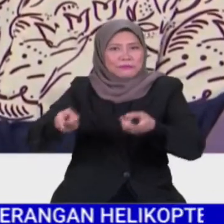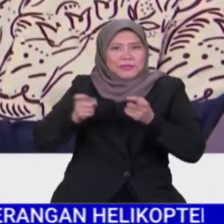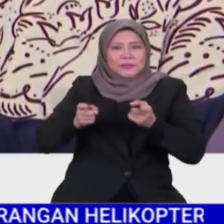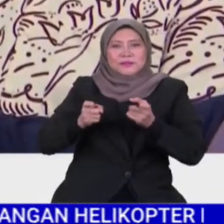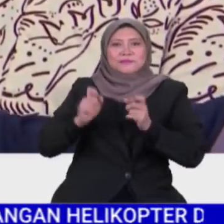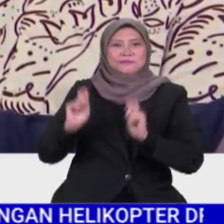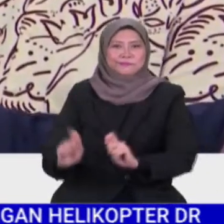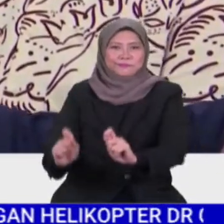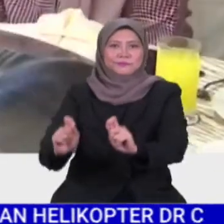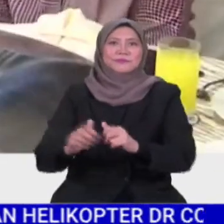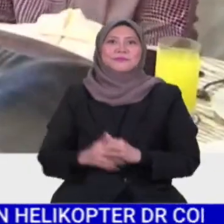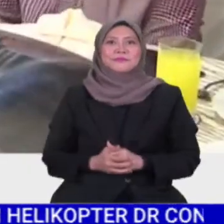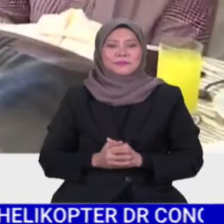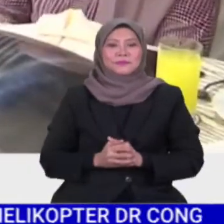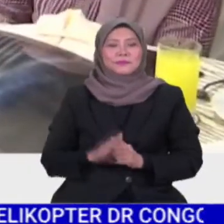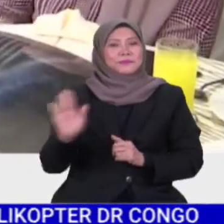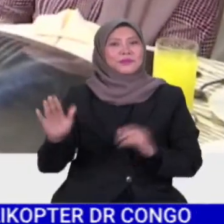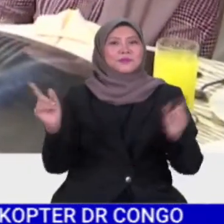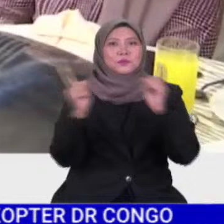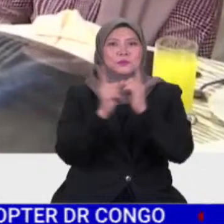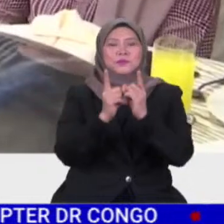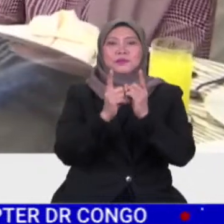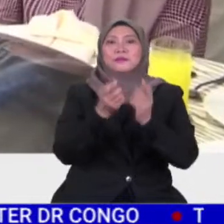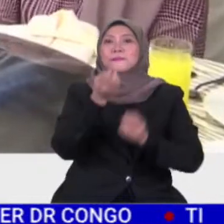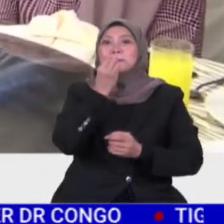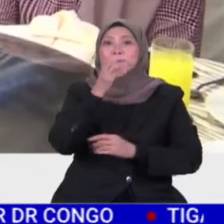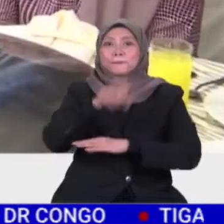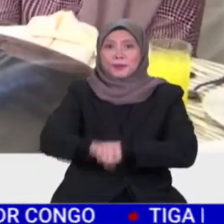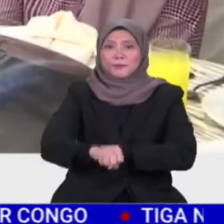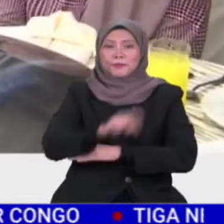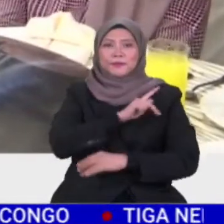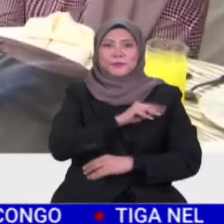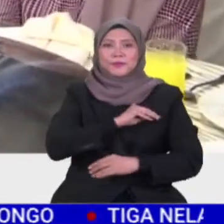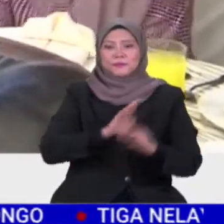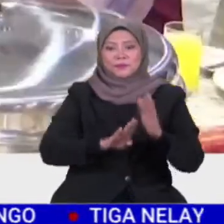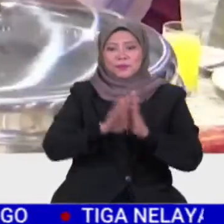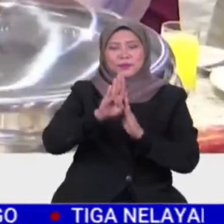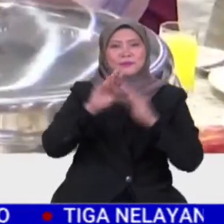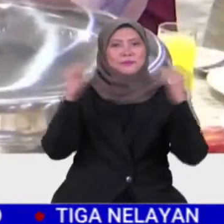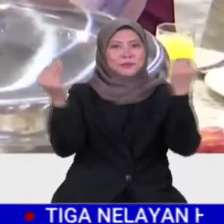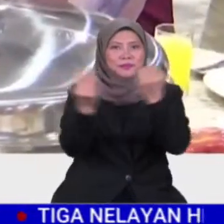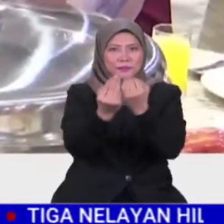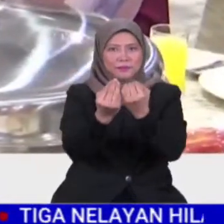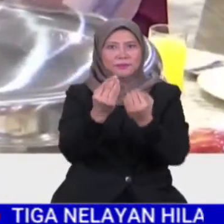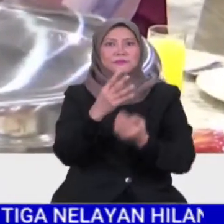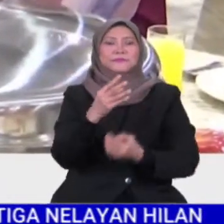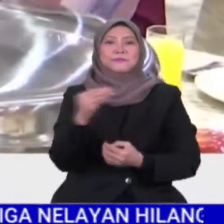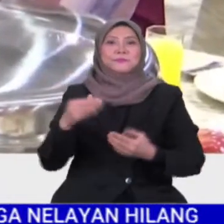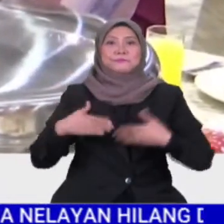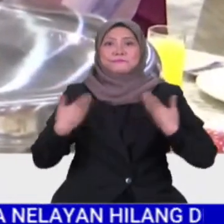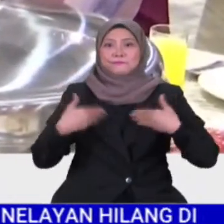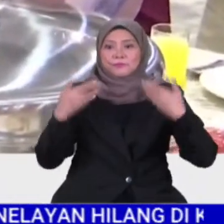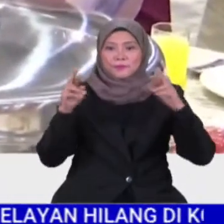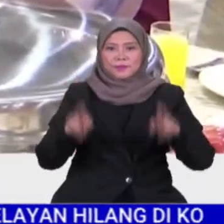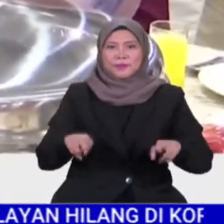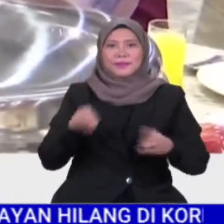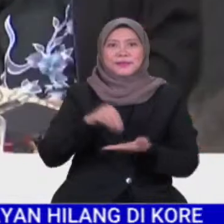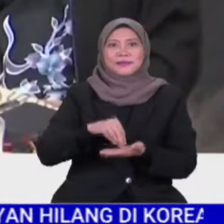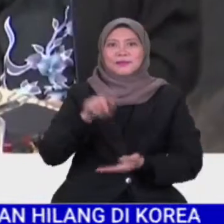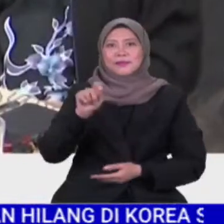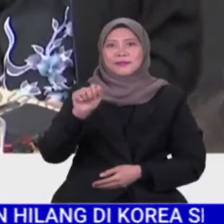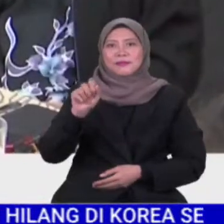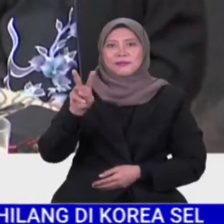segera. Beliau ditemui ketika Majlis Makan Malam Kementerian Pembangunan Masyarakat dan Kesejahteraan Rakyat di